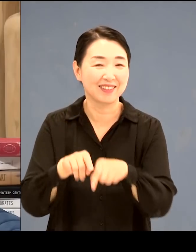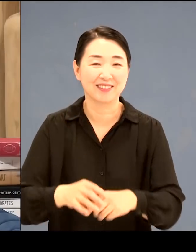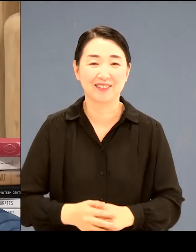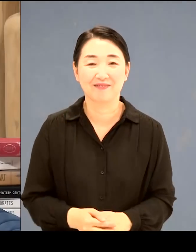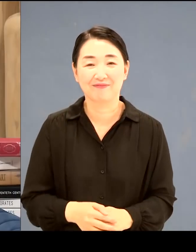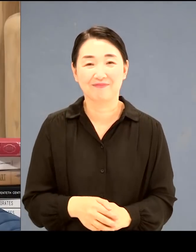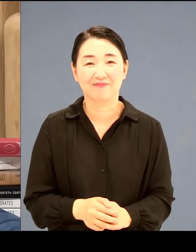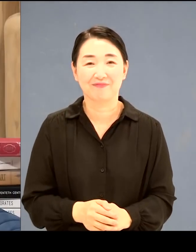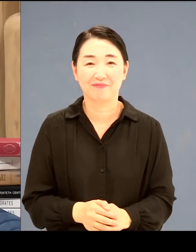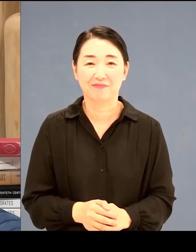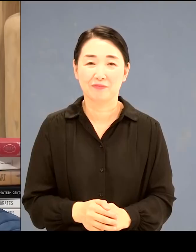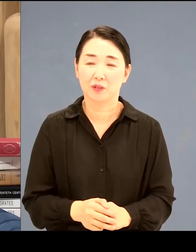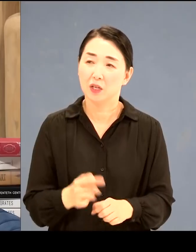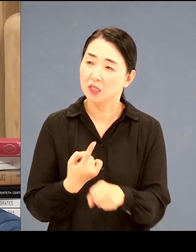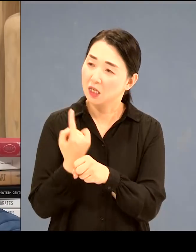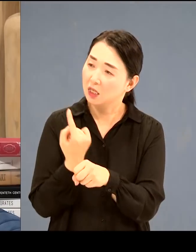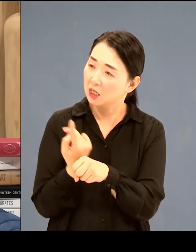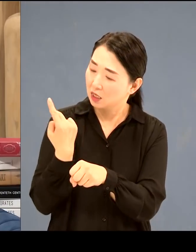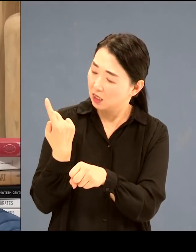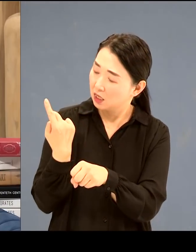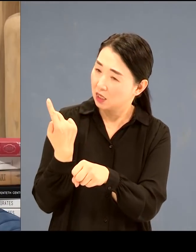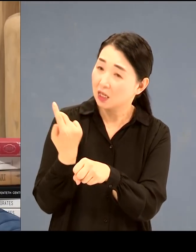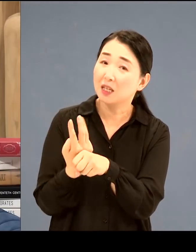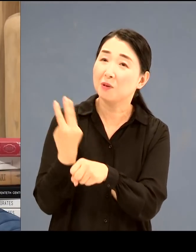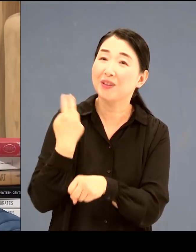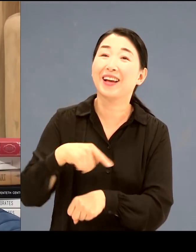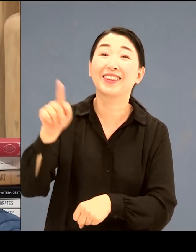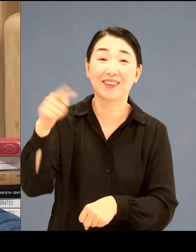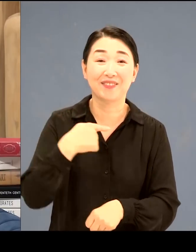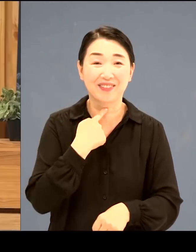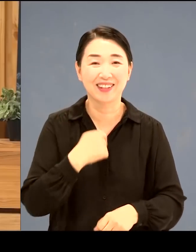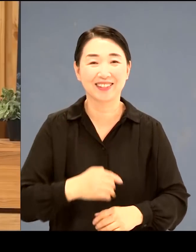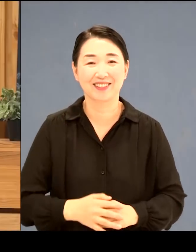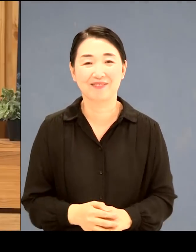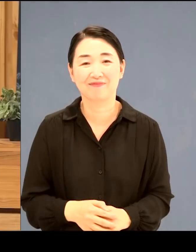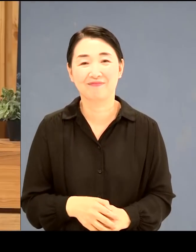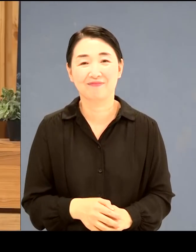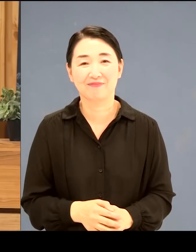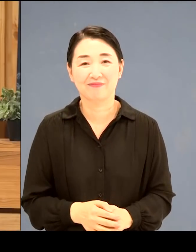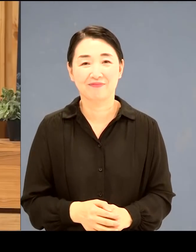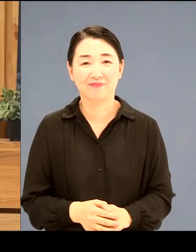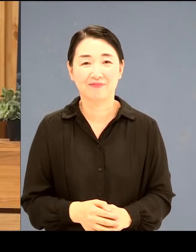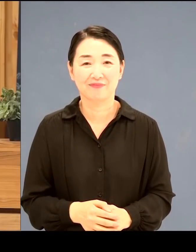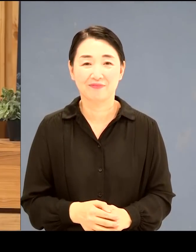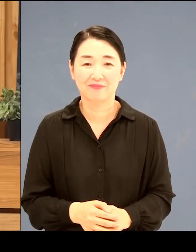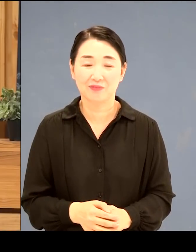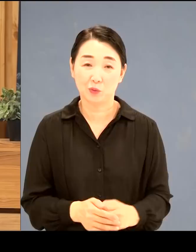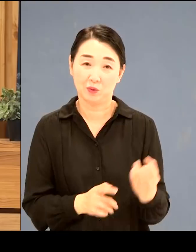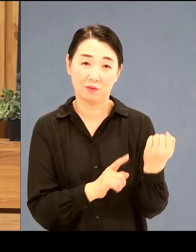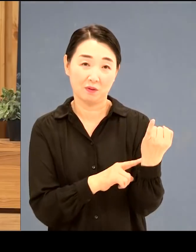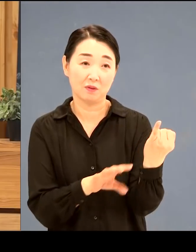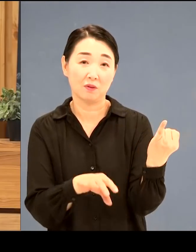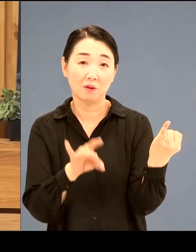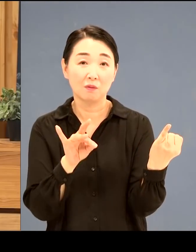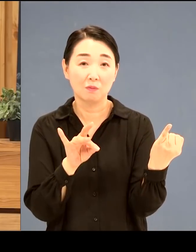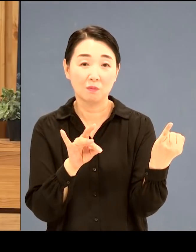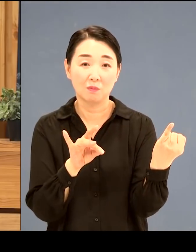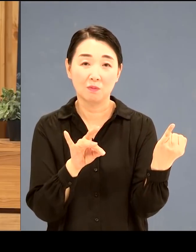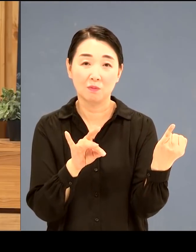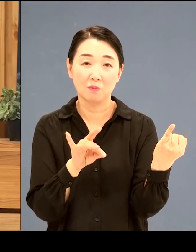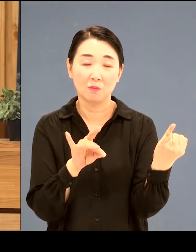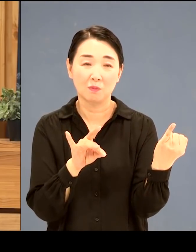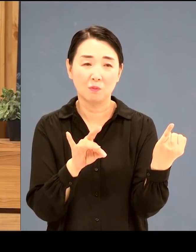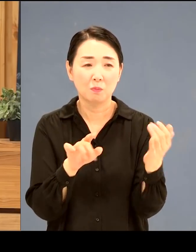한 재작년 한 네. 3년 전에 같이 간 또 것 가서 같아요. 네, 그렇군요. 그러면 우리 집사님께서는 처음에 어떻게 아까